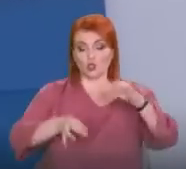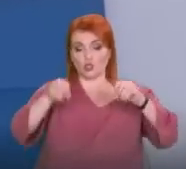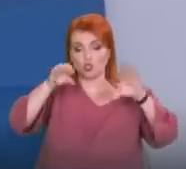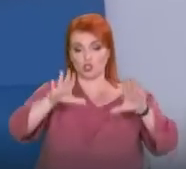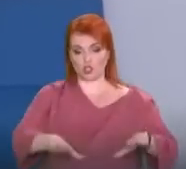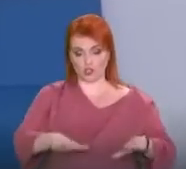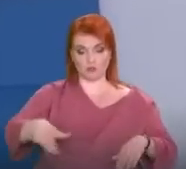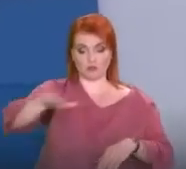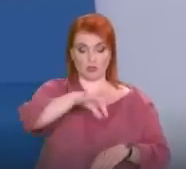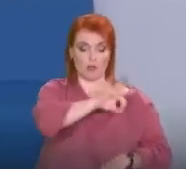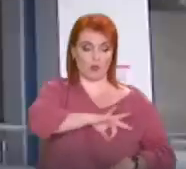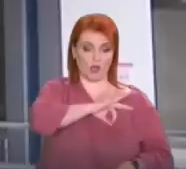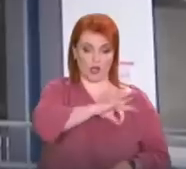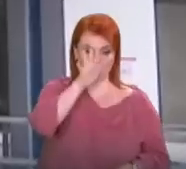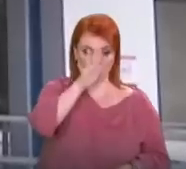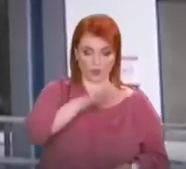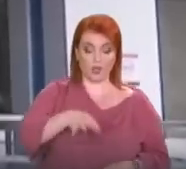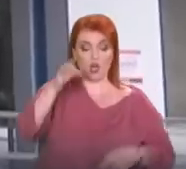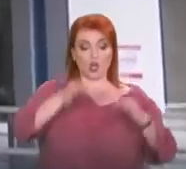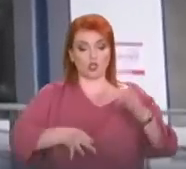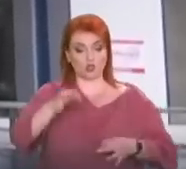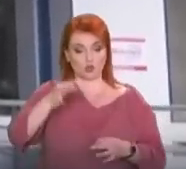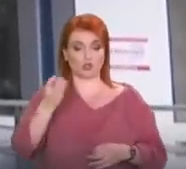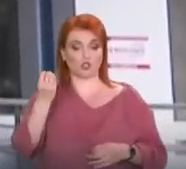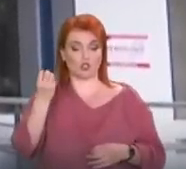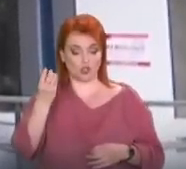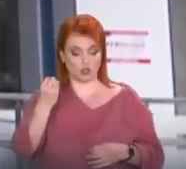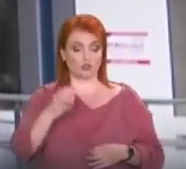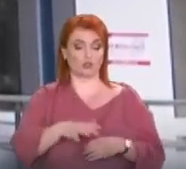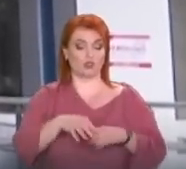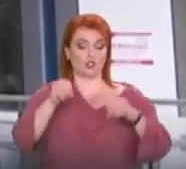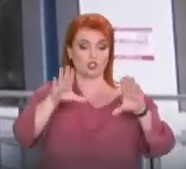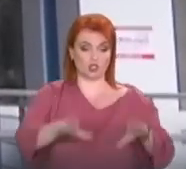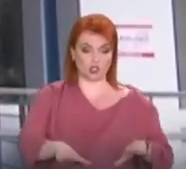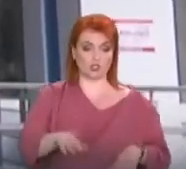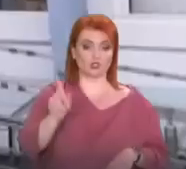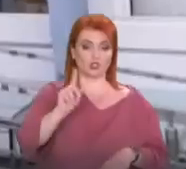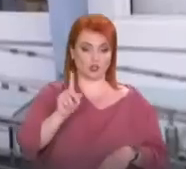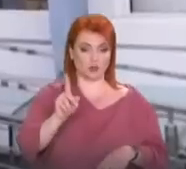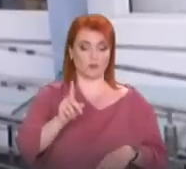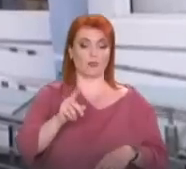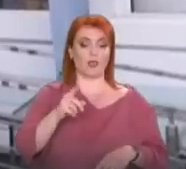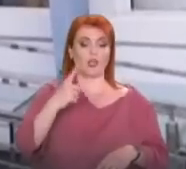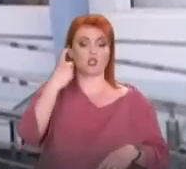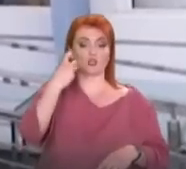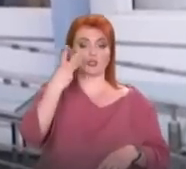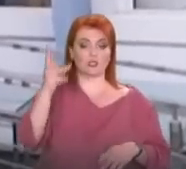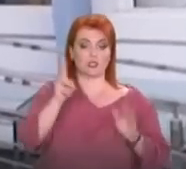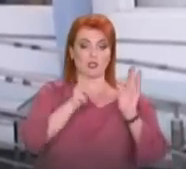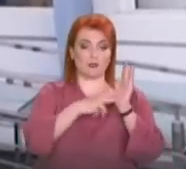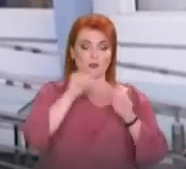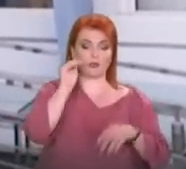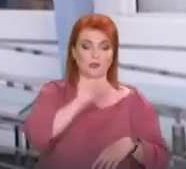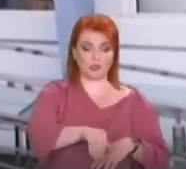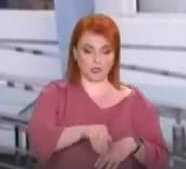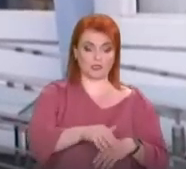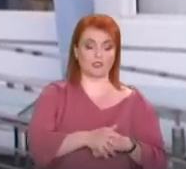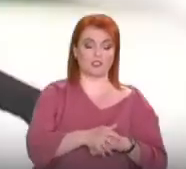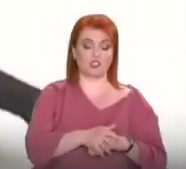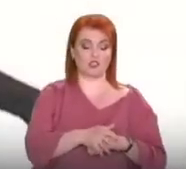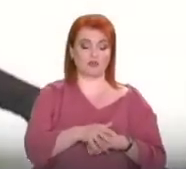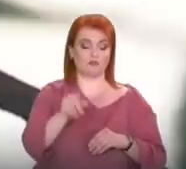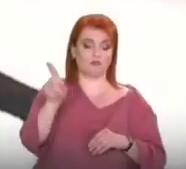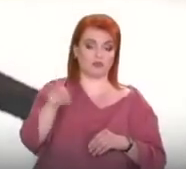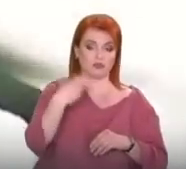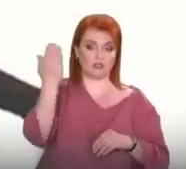judecătoria Chișinău, sediul Buiucani. Instanța a mai dispus în casare din contul inculpatului a peste 37.000 de lei cu titlu de cheltuieli de